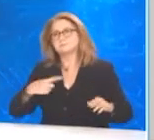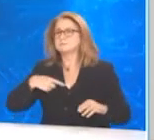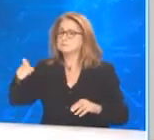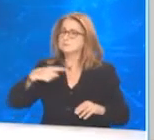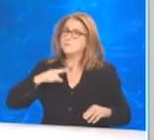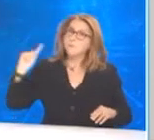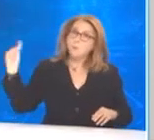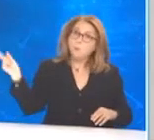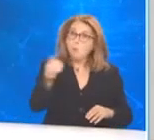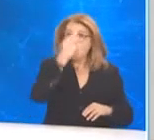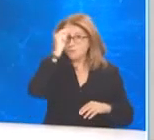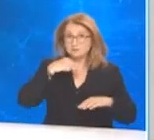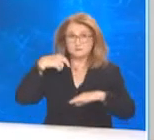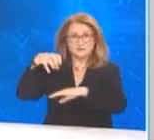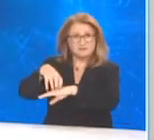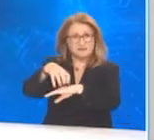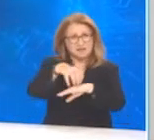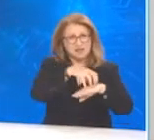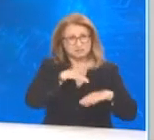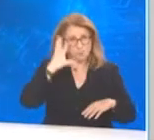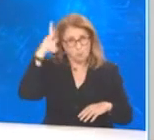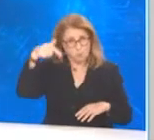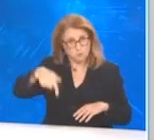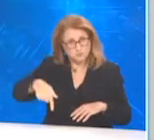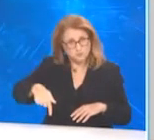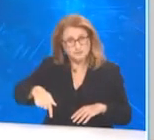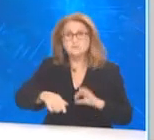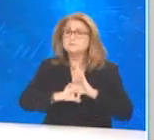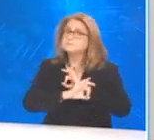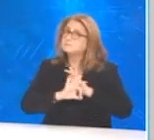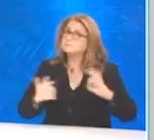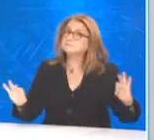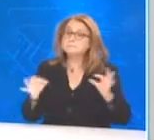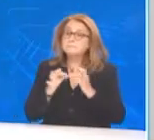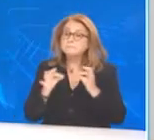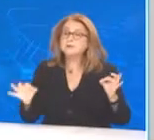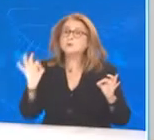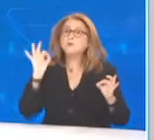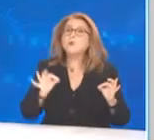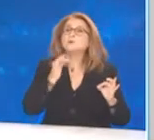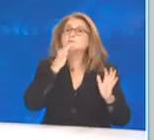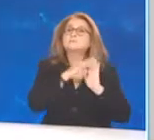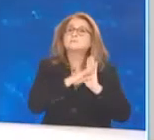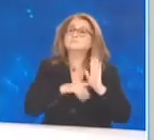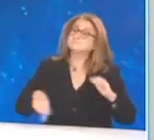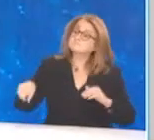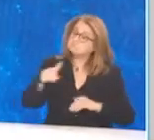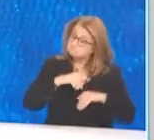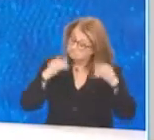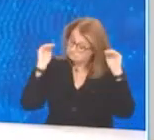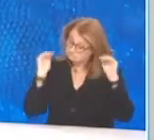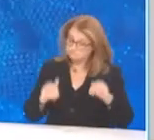εκκλησίες μέχρι σήμερα η εικόνα που έχουμε είναι ότι τηρούνται όλα τα μέτρα που χρειάζονται.